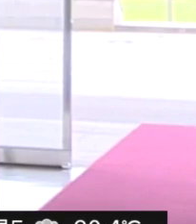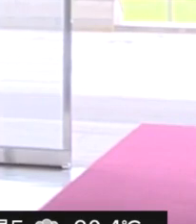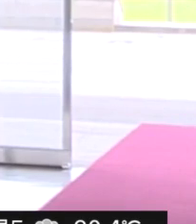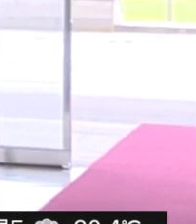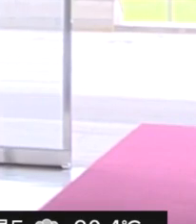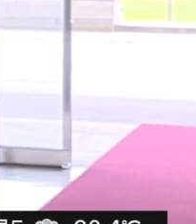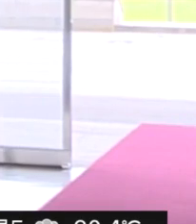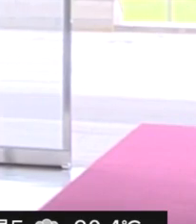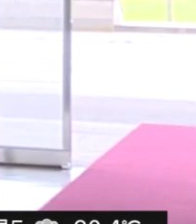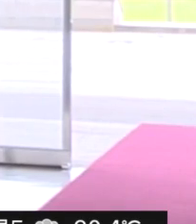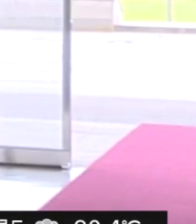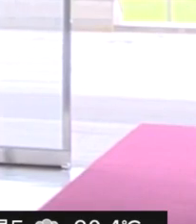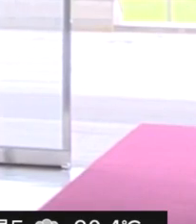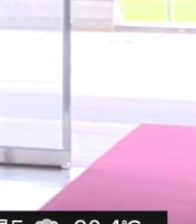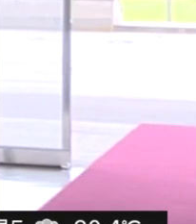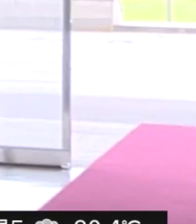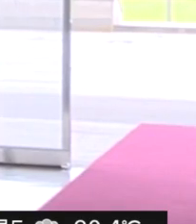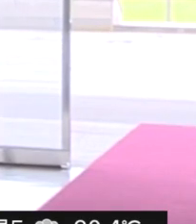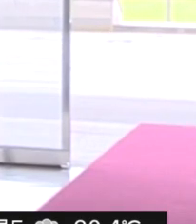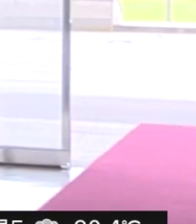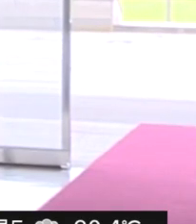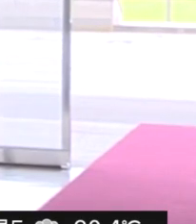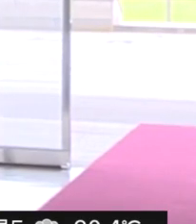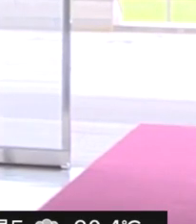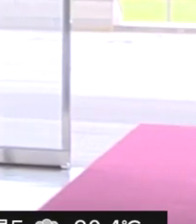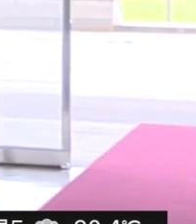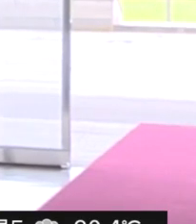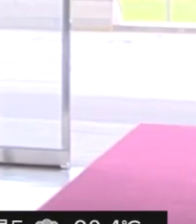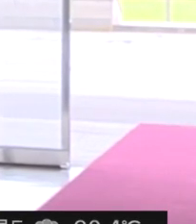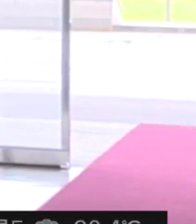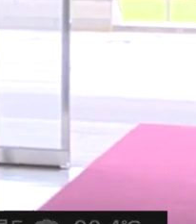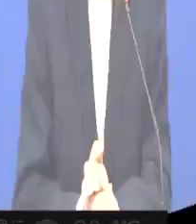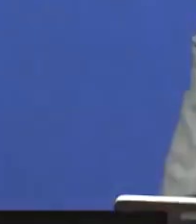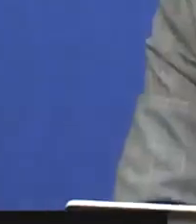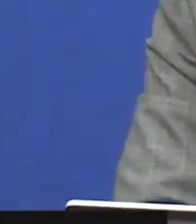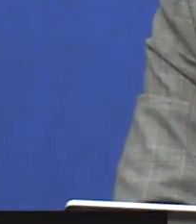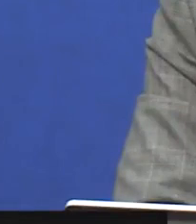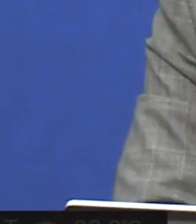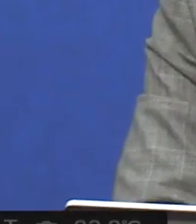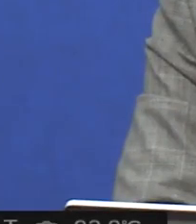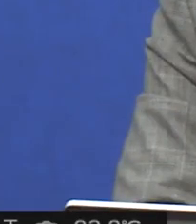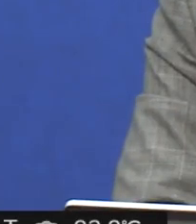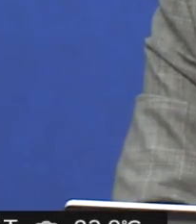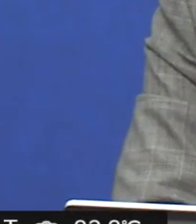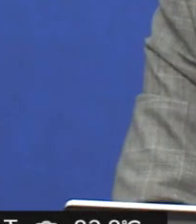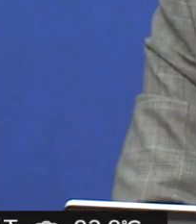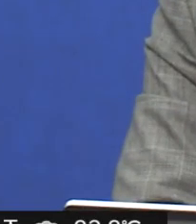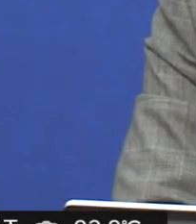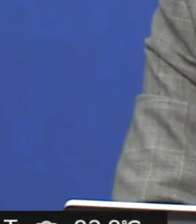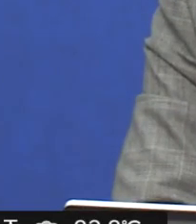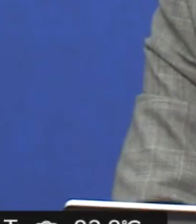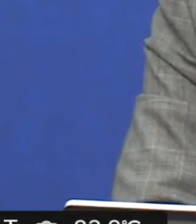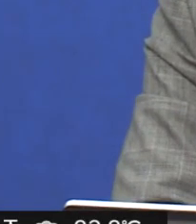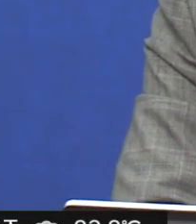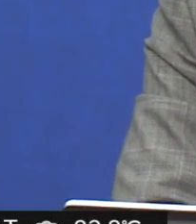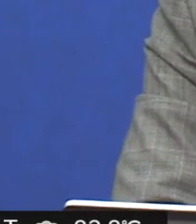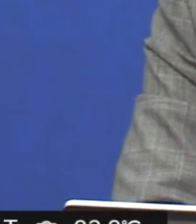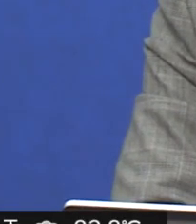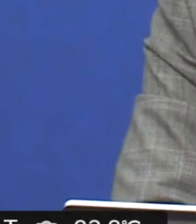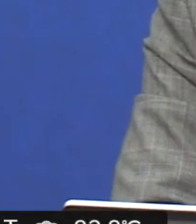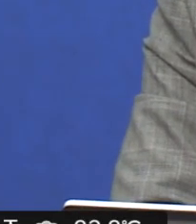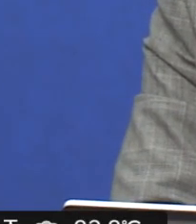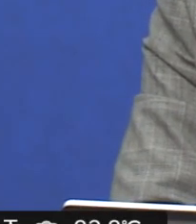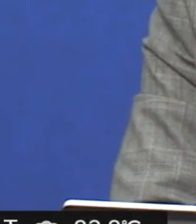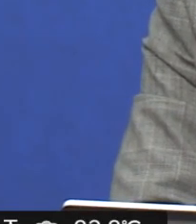또 우리 미래를 위한 추장 넣으실 때는 확실하게 쓰겠습니다 이번 정부의 예산안 그